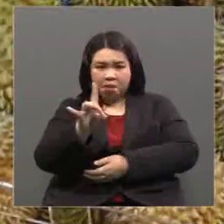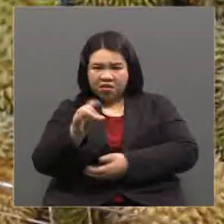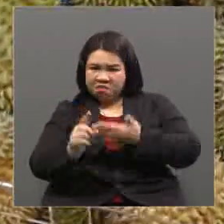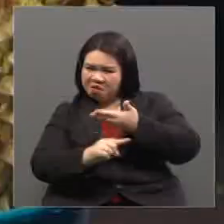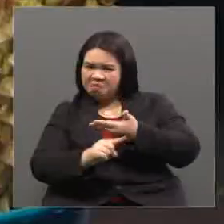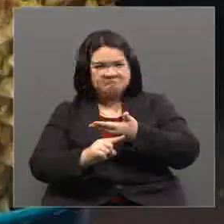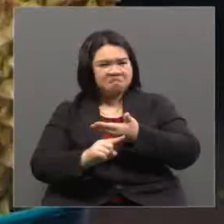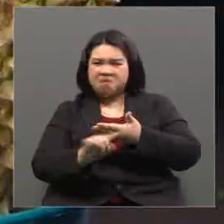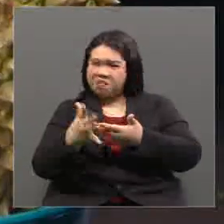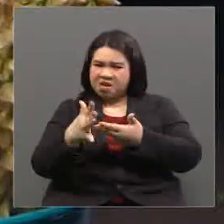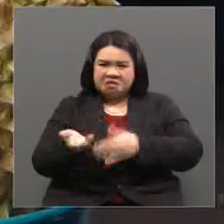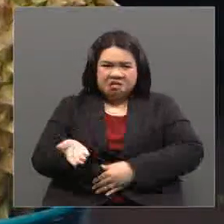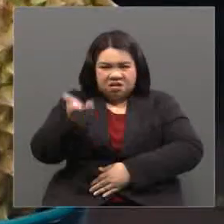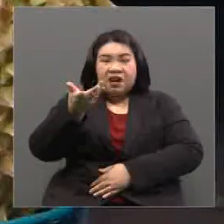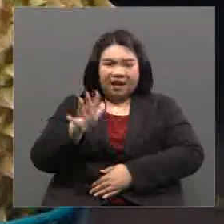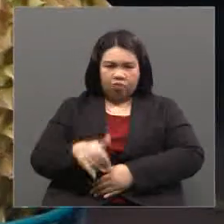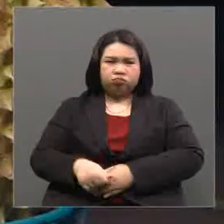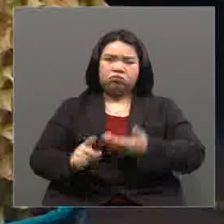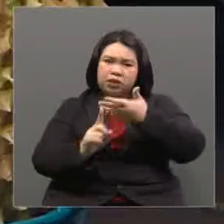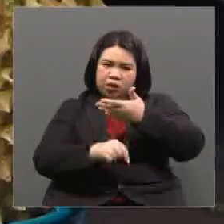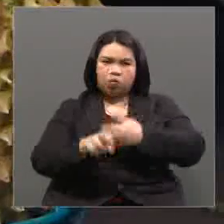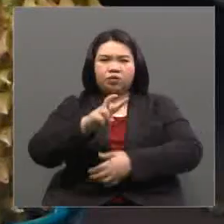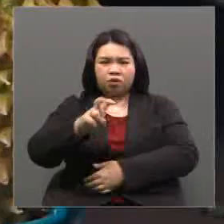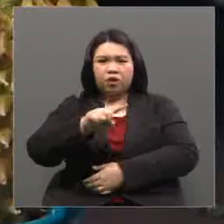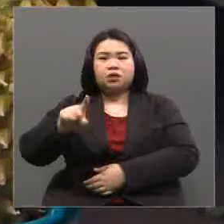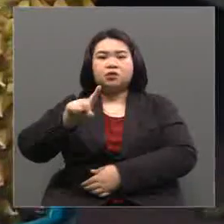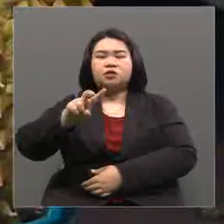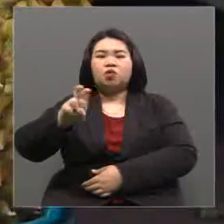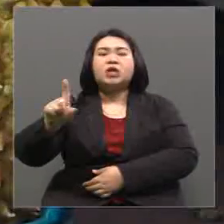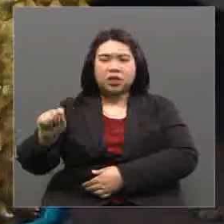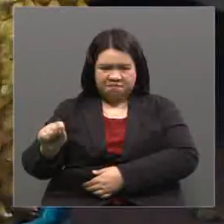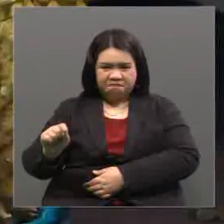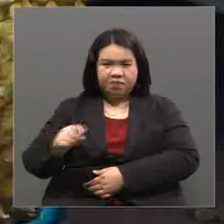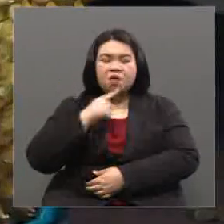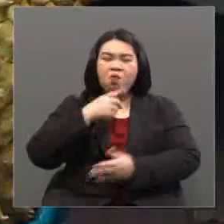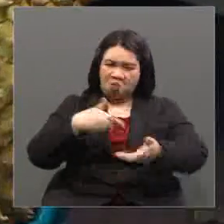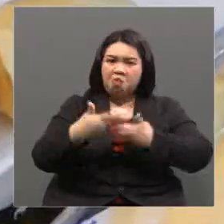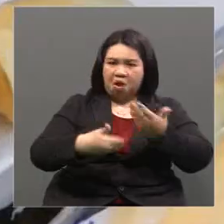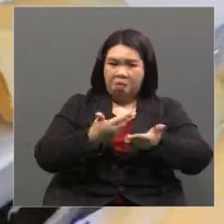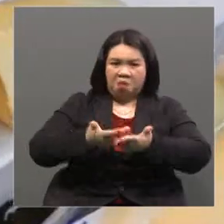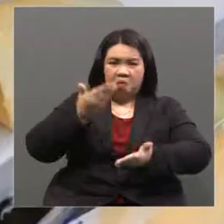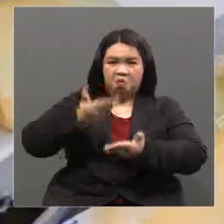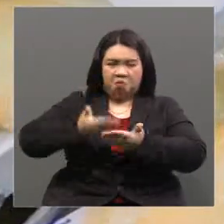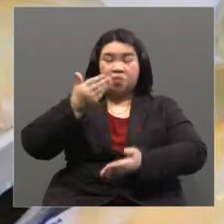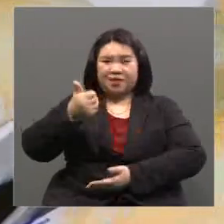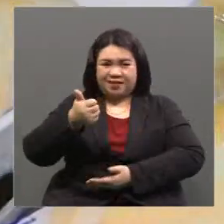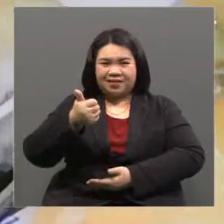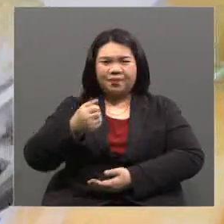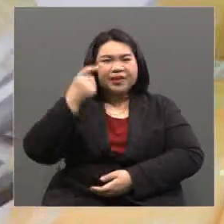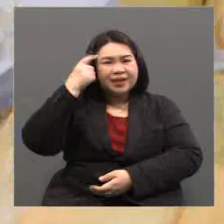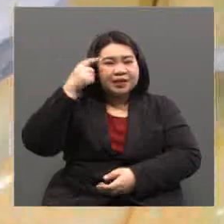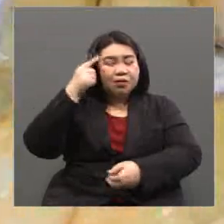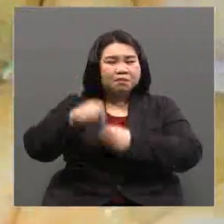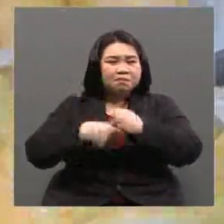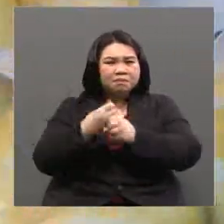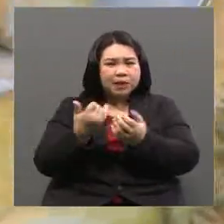นะฮะเพราะว่าราคาขยับมาแล้วอยู่ที่กิโลละ200-220เพราะว่ารวมราคาดีกว่าที่ผ่านมาคาดว่าปีนี้นะ